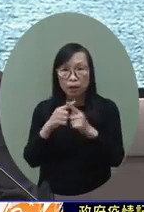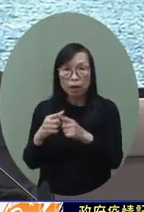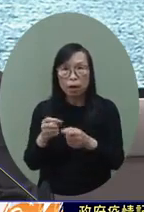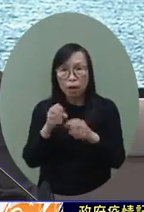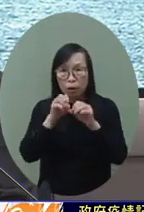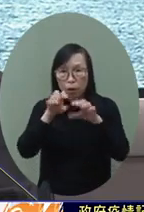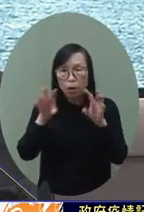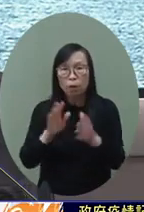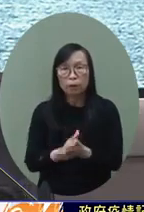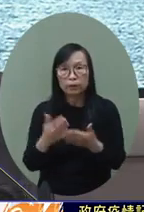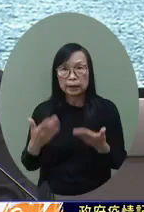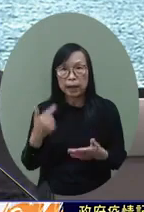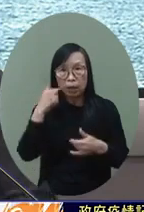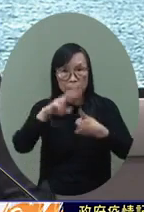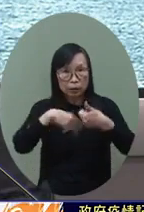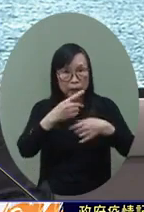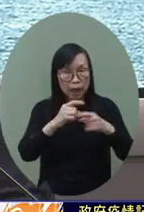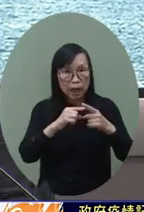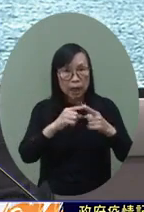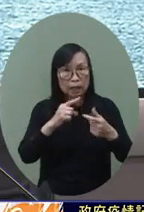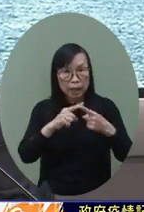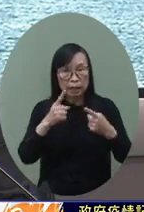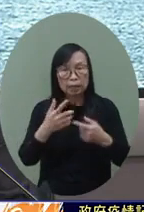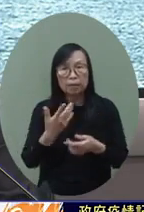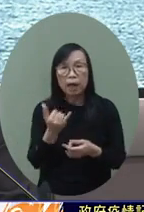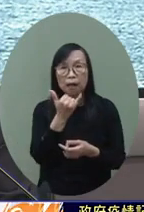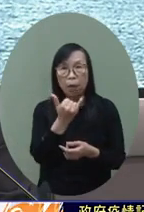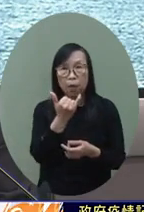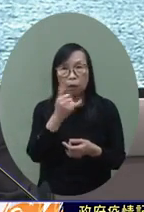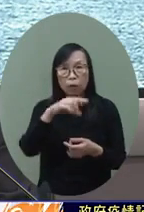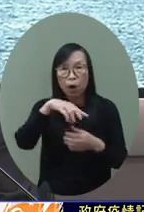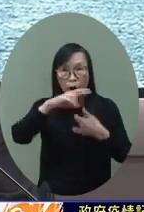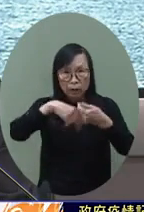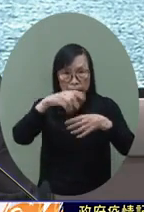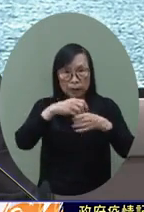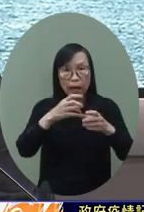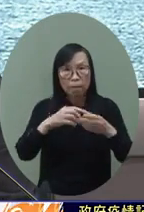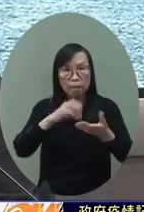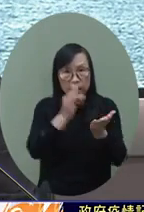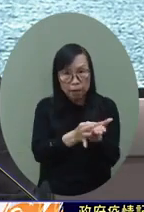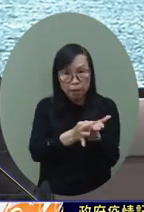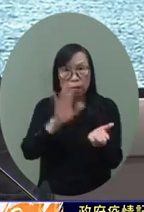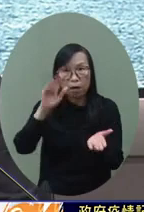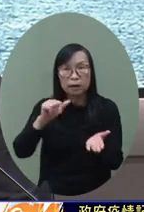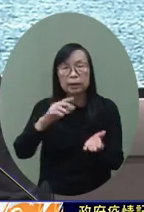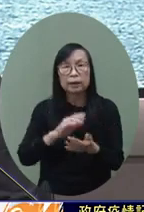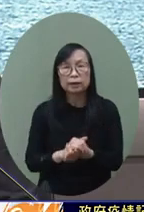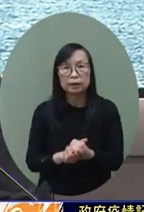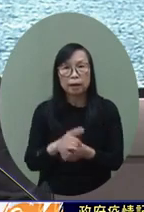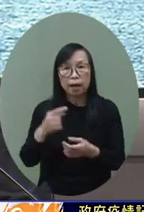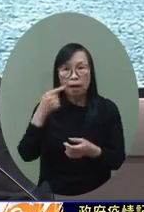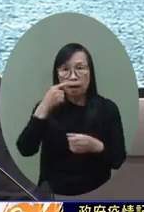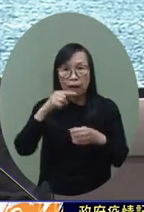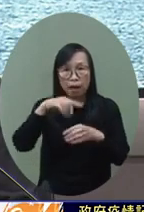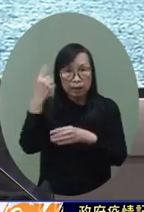依家屬於強制檢測嘅人士大致上有6個檢測途徑係可以選擇嘅，流動採樣